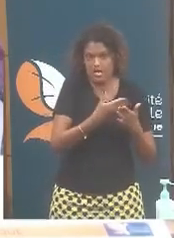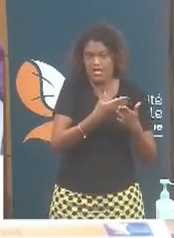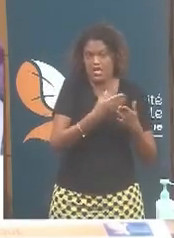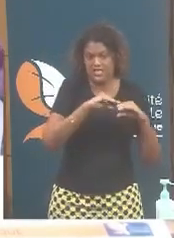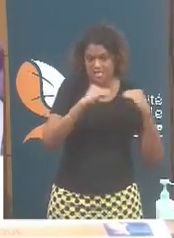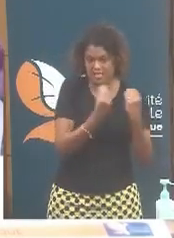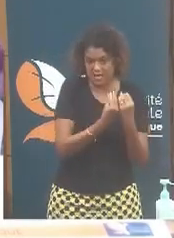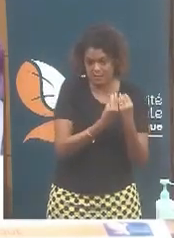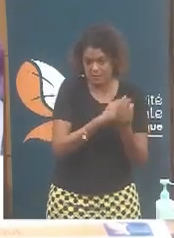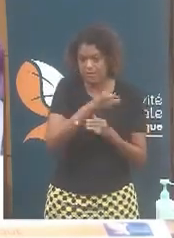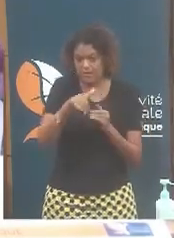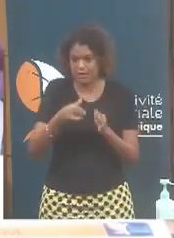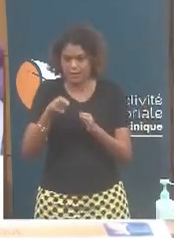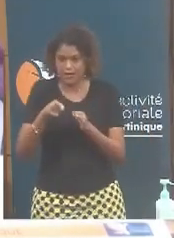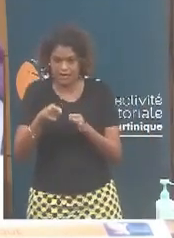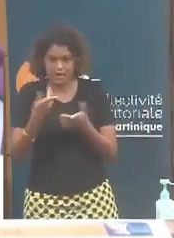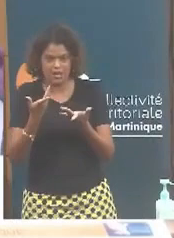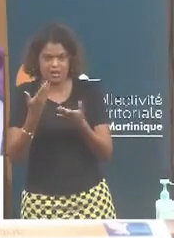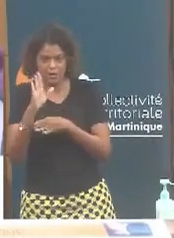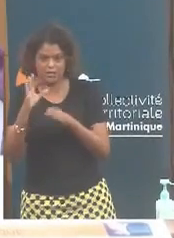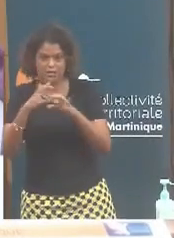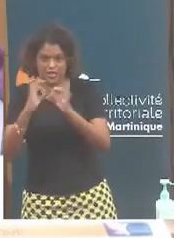CTM, quelle est la part pour l'autre actionnaire.